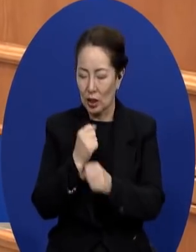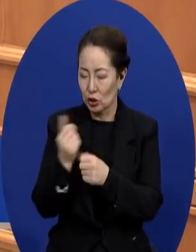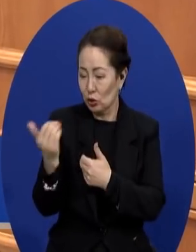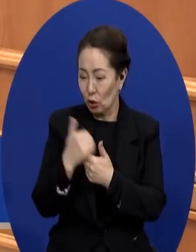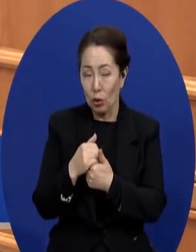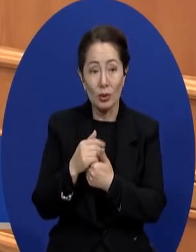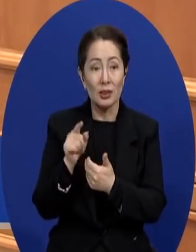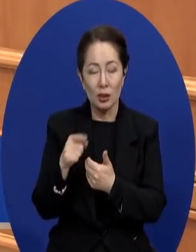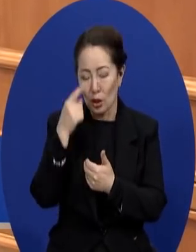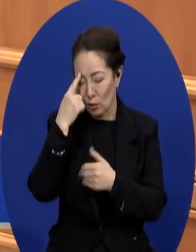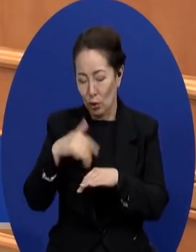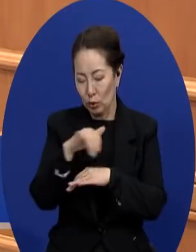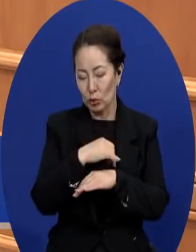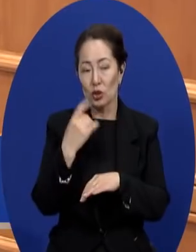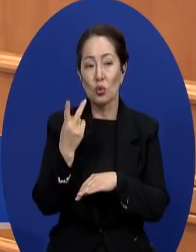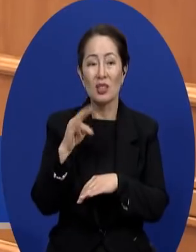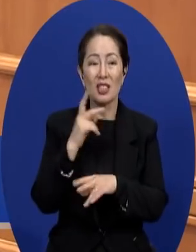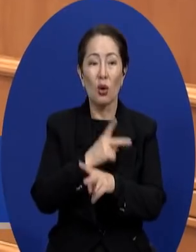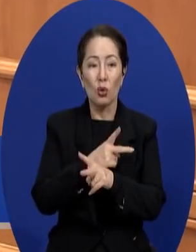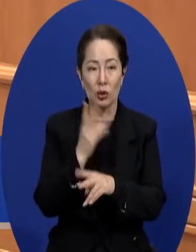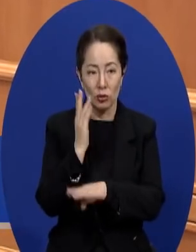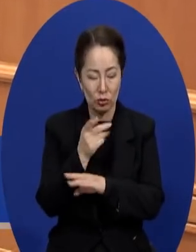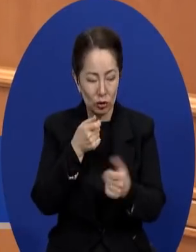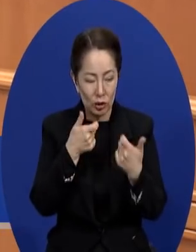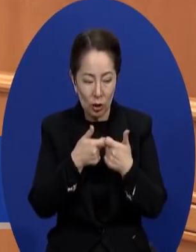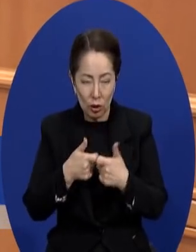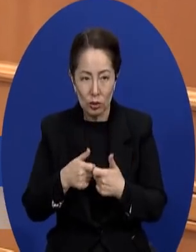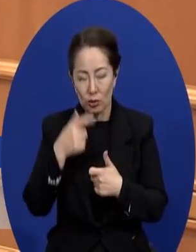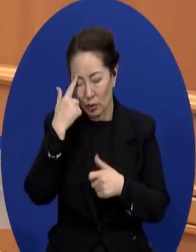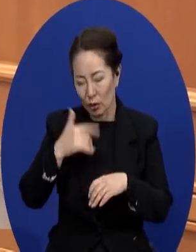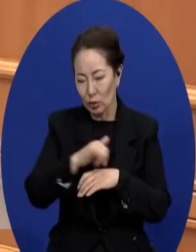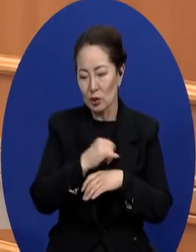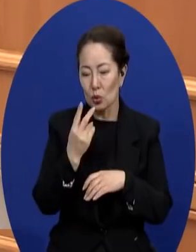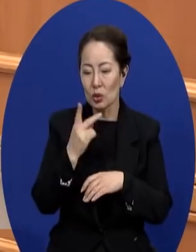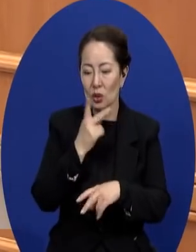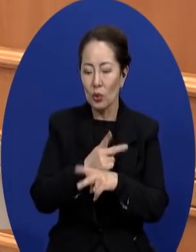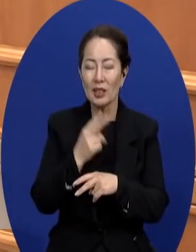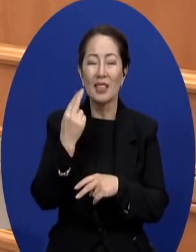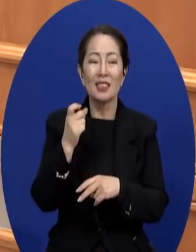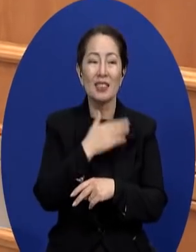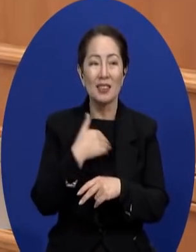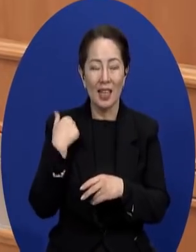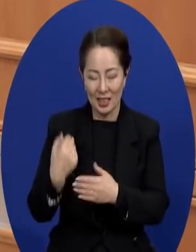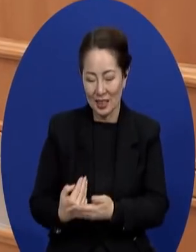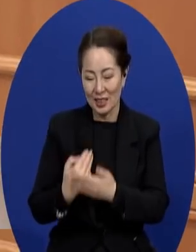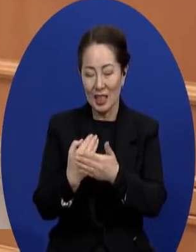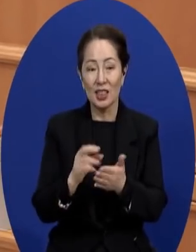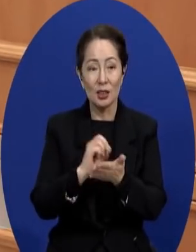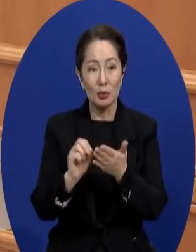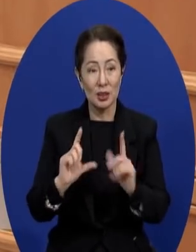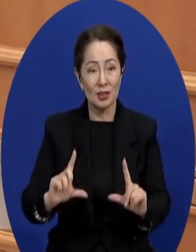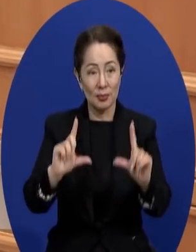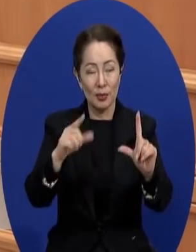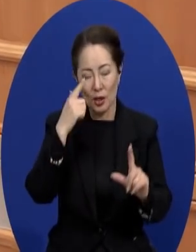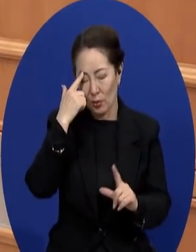үнэлж, Монгол улсын үндсэн хуулийн өдрийг тохиолдуулан Монгол улсын үндсэн хуулийн цэцийн дарга нэрэмжит шагналыг өргөмжлөх бичгээр